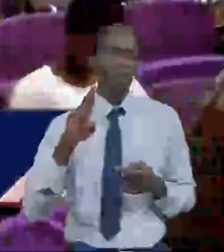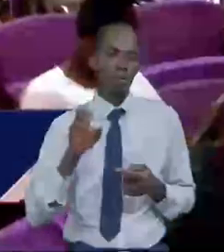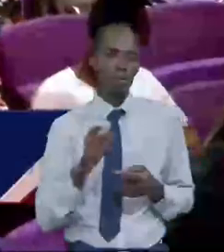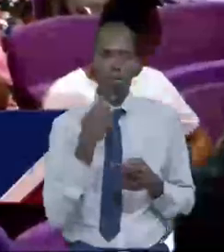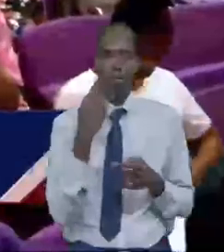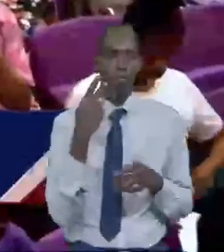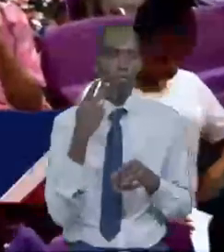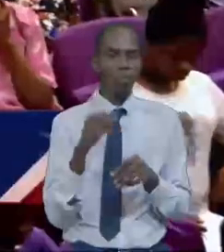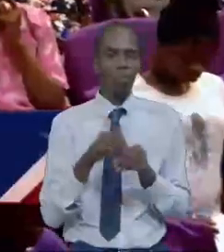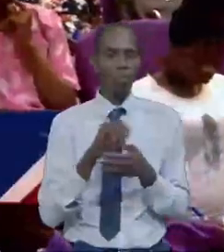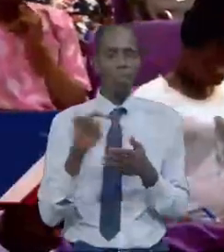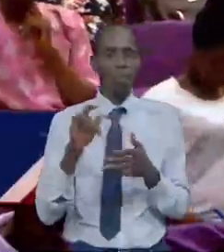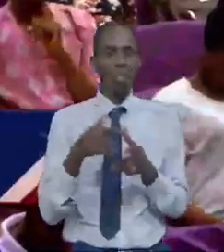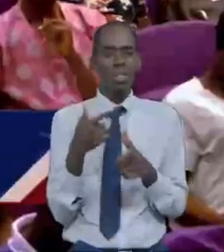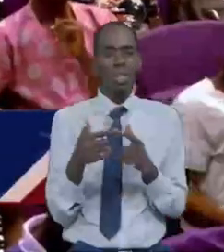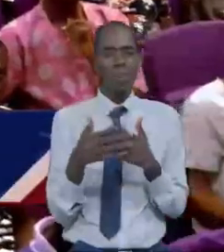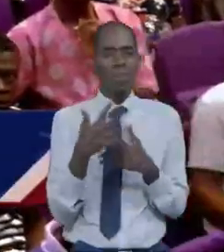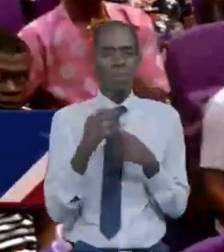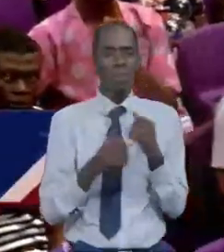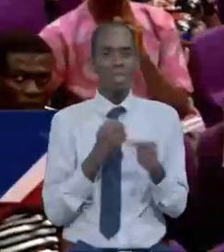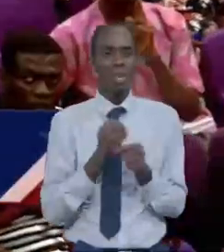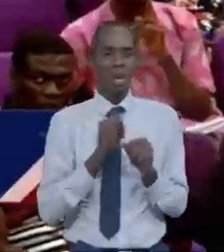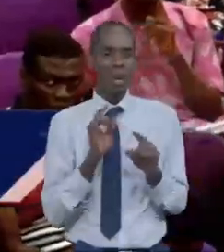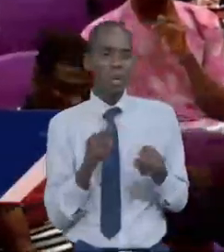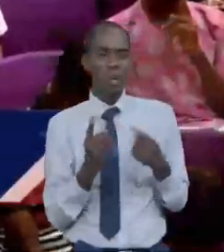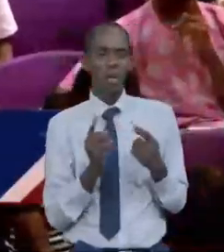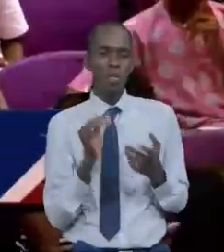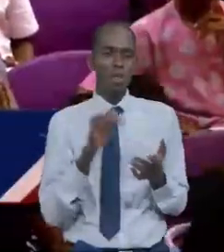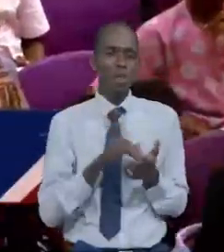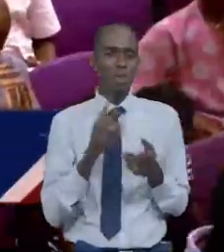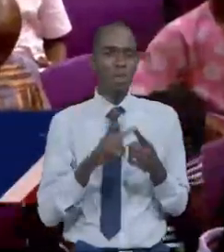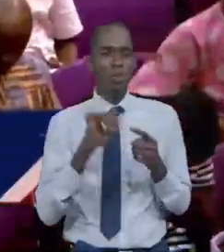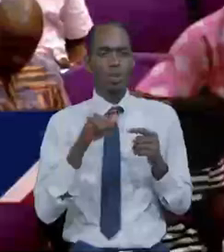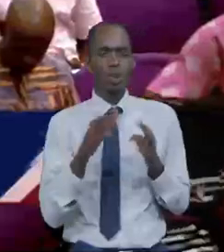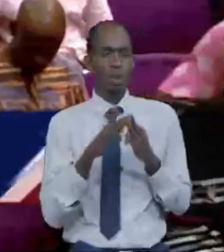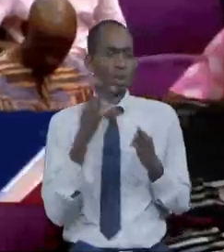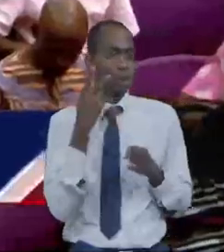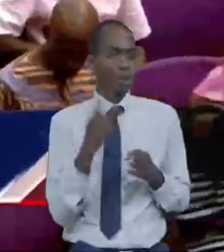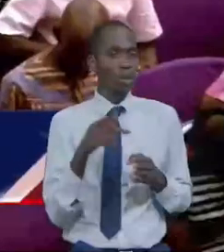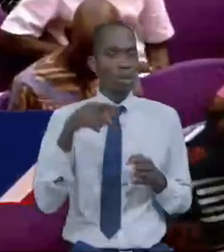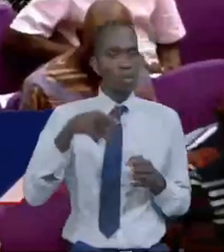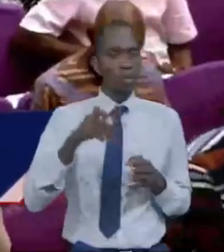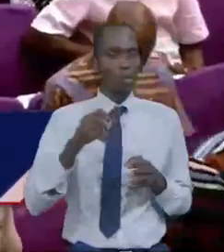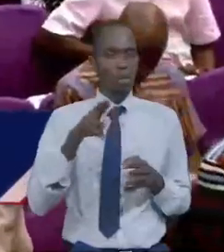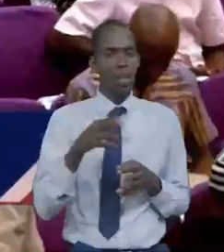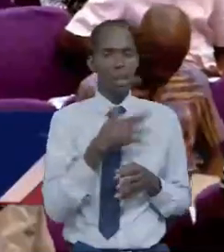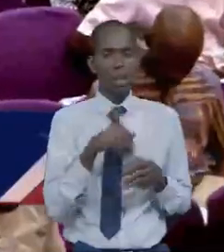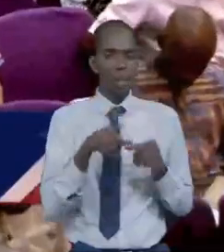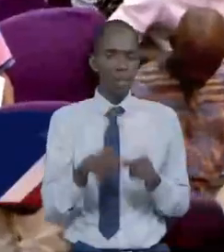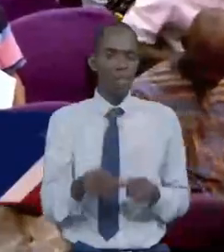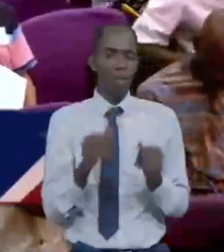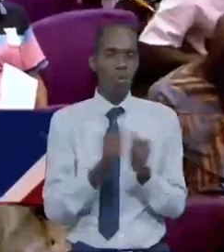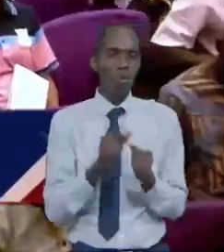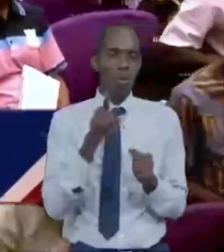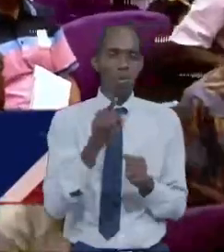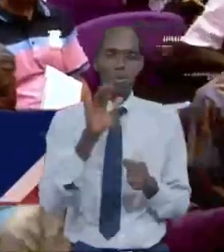tard, je montai à Jérusalem pour faire la connaissance de Céphas et je demeurai 15 jours